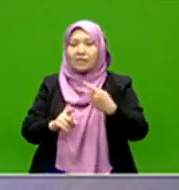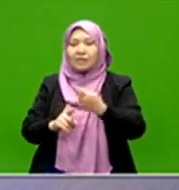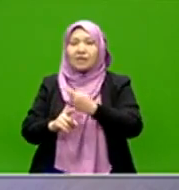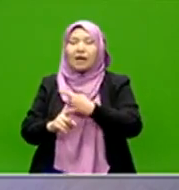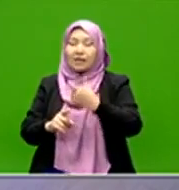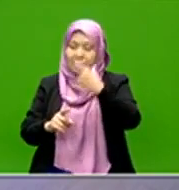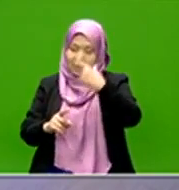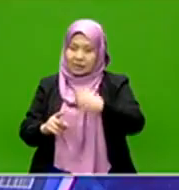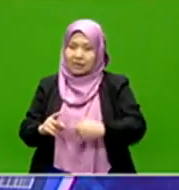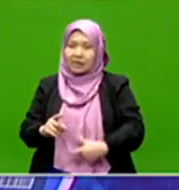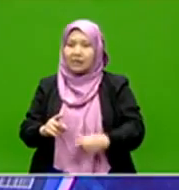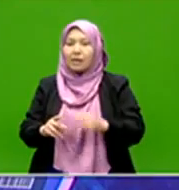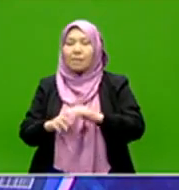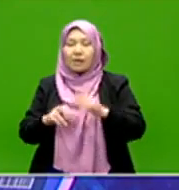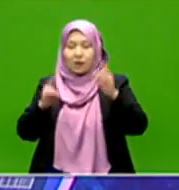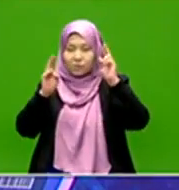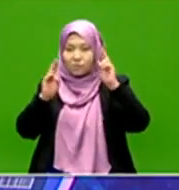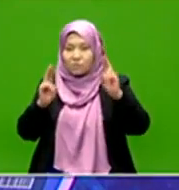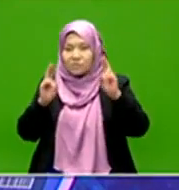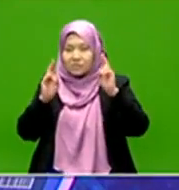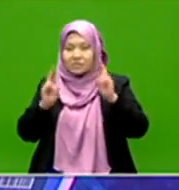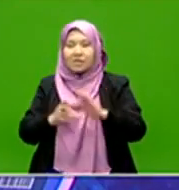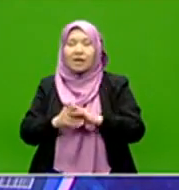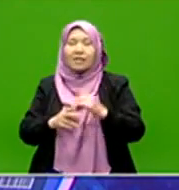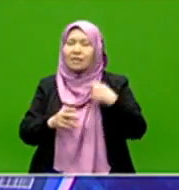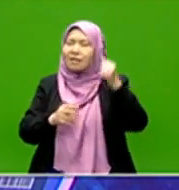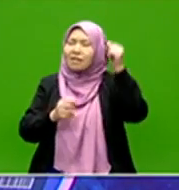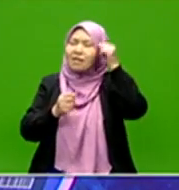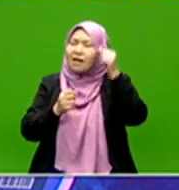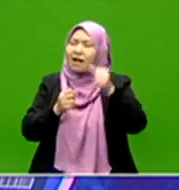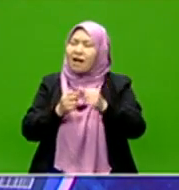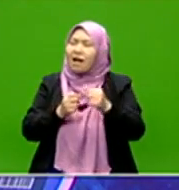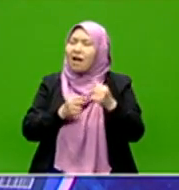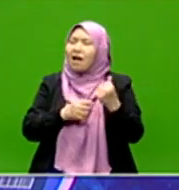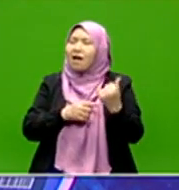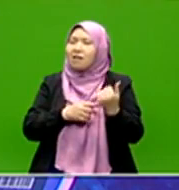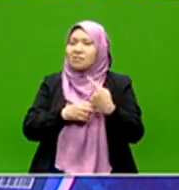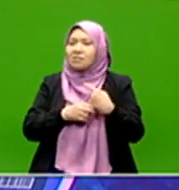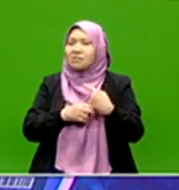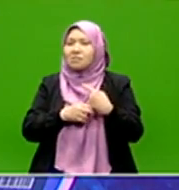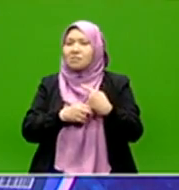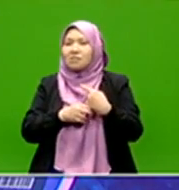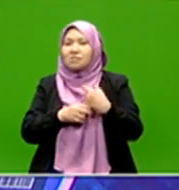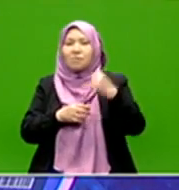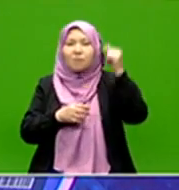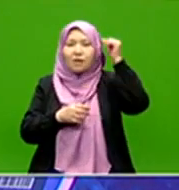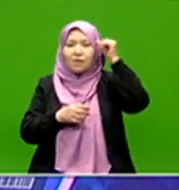kita itu Al-Fadhil Ustaz Ahmad Tirmizi, katanya ada bersama kita. Mm-hmm. Assalamualaikum.